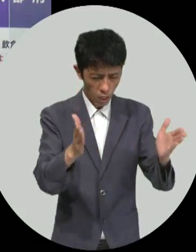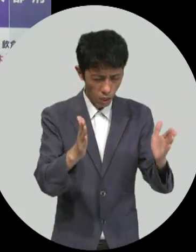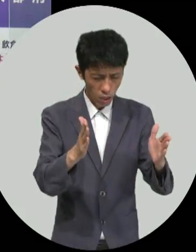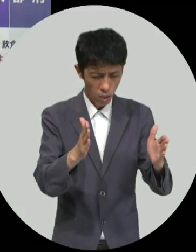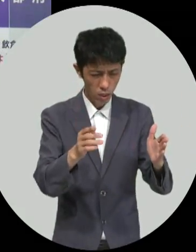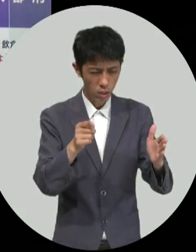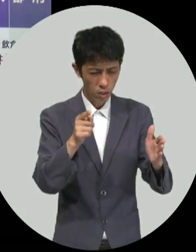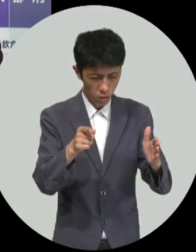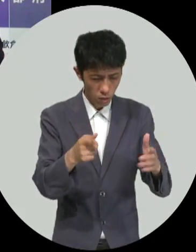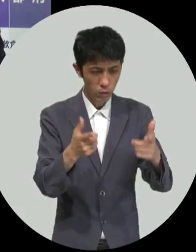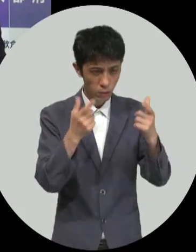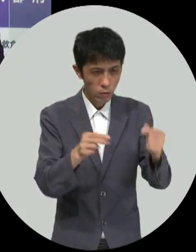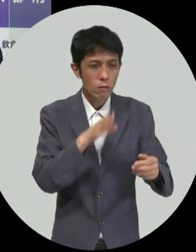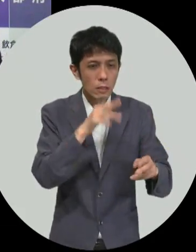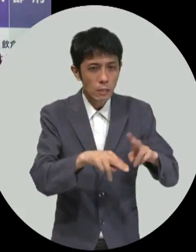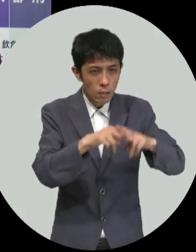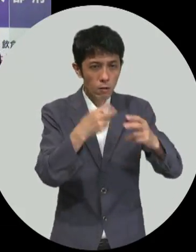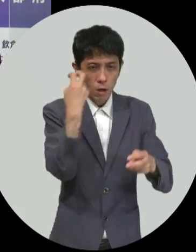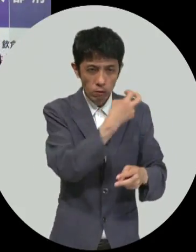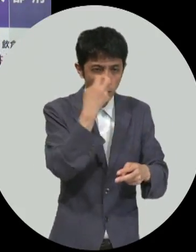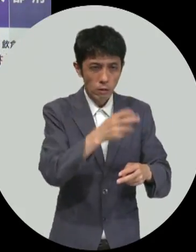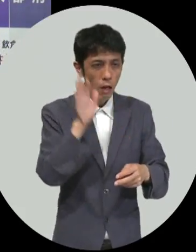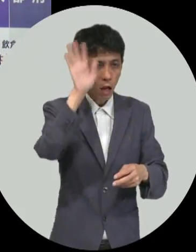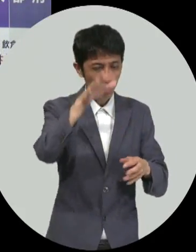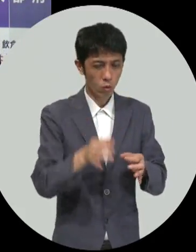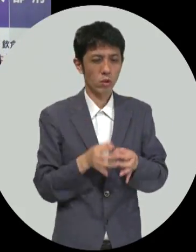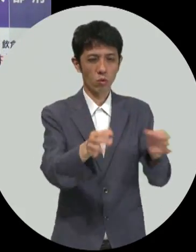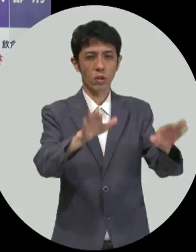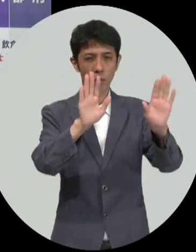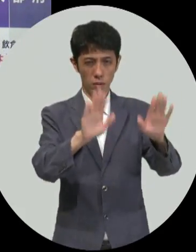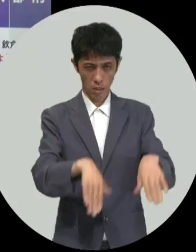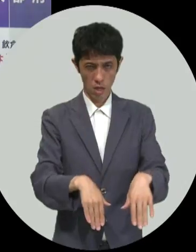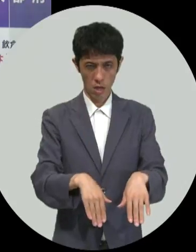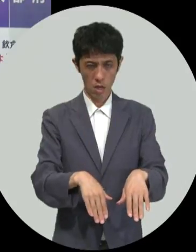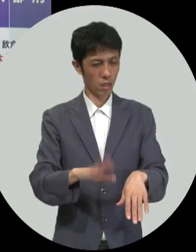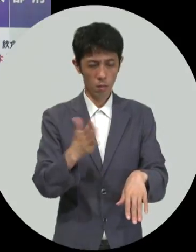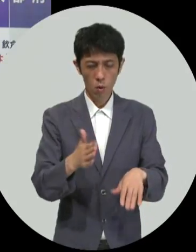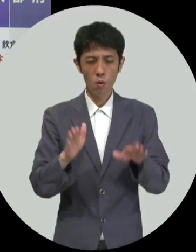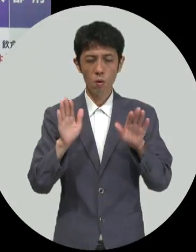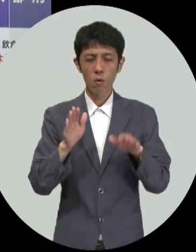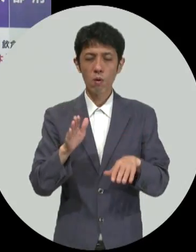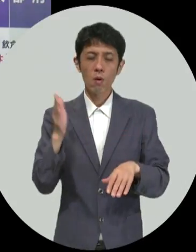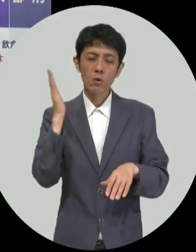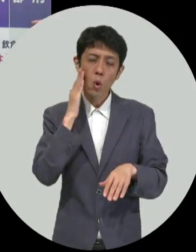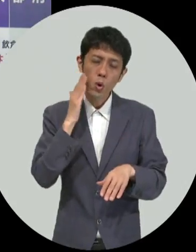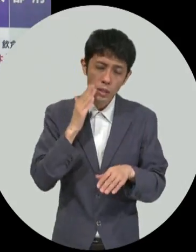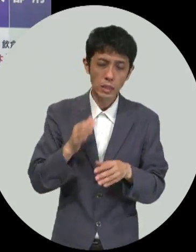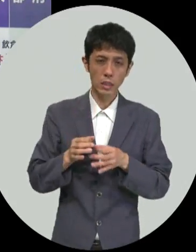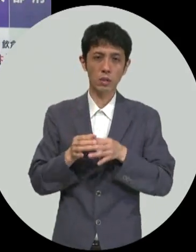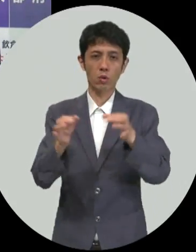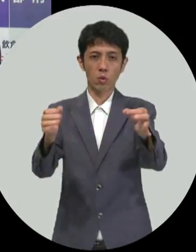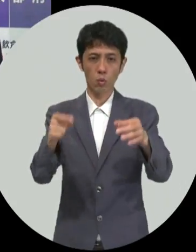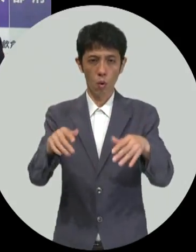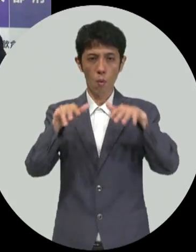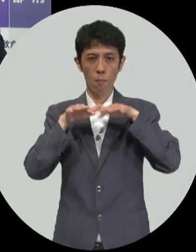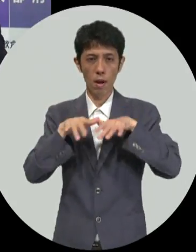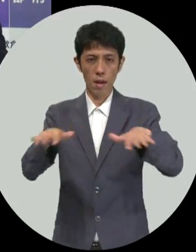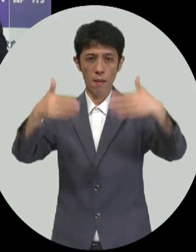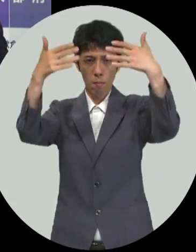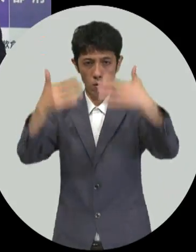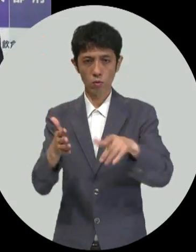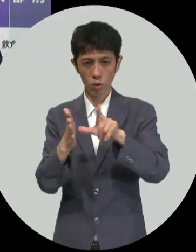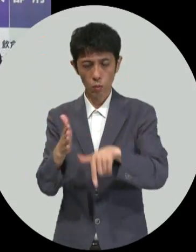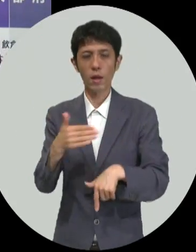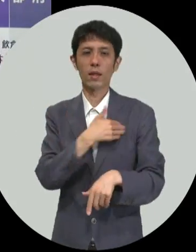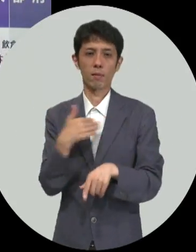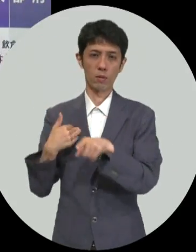かどうかの実績を確認して支給しておりましたけれども、早期支給の実施をまん延防止等重点措置の場合には